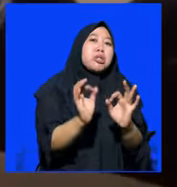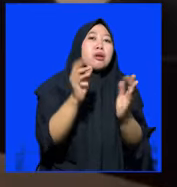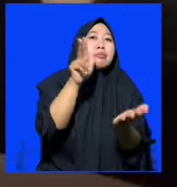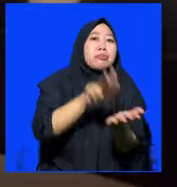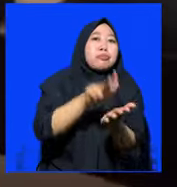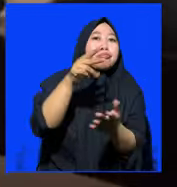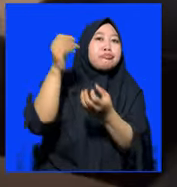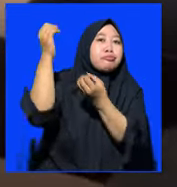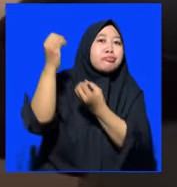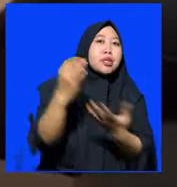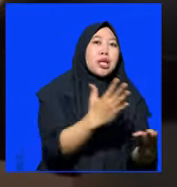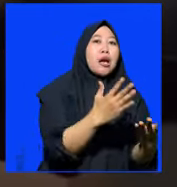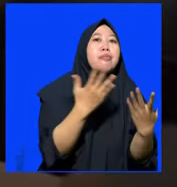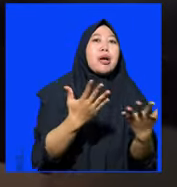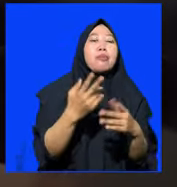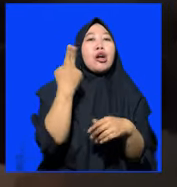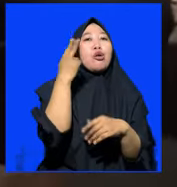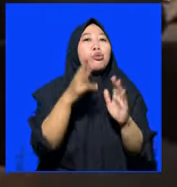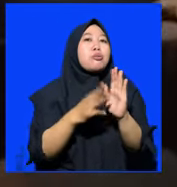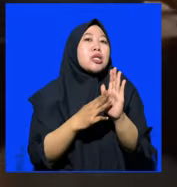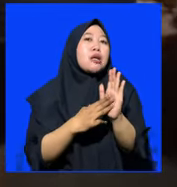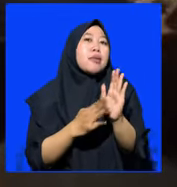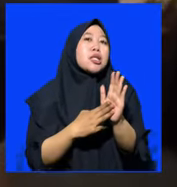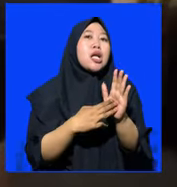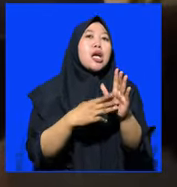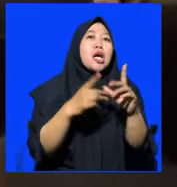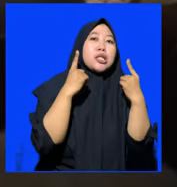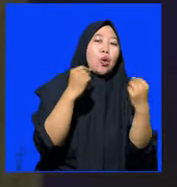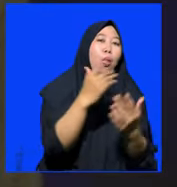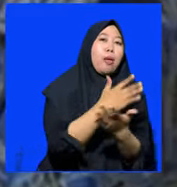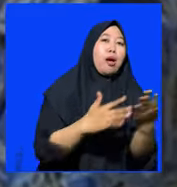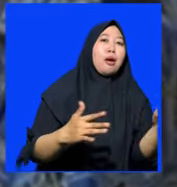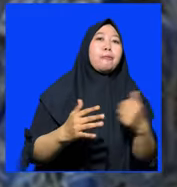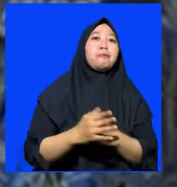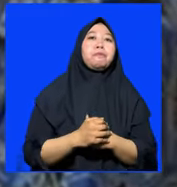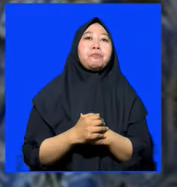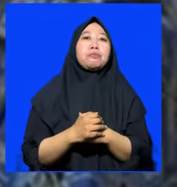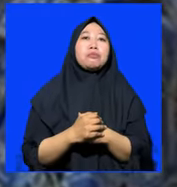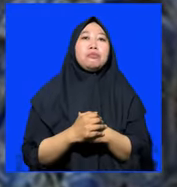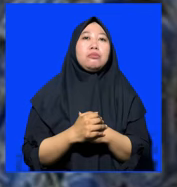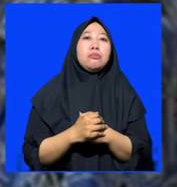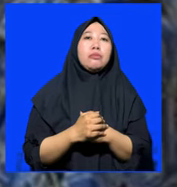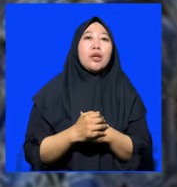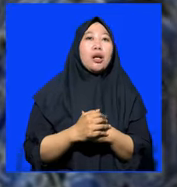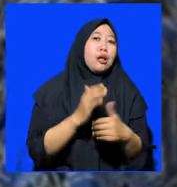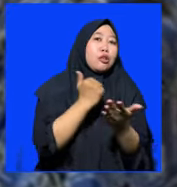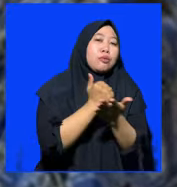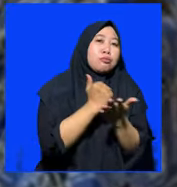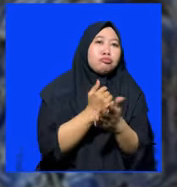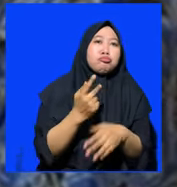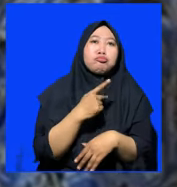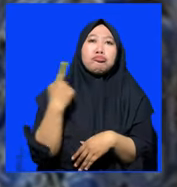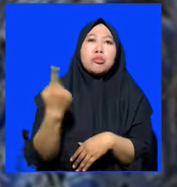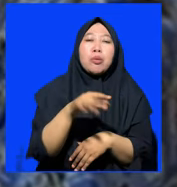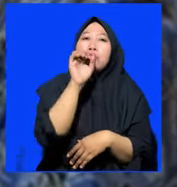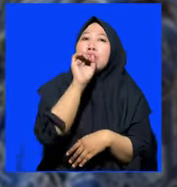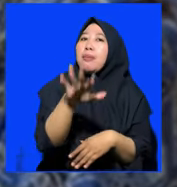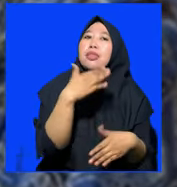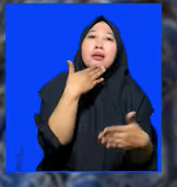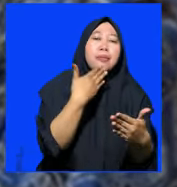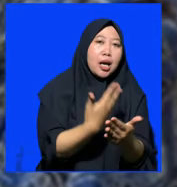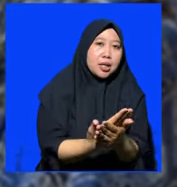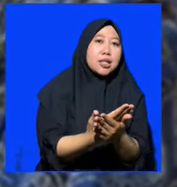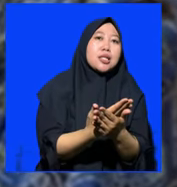kebijakan bagaimana kita menyelesaikan masalah-masalah di Jawa Tengah. Dan tentunya kami mengucapkan terima kasih